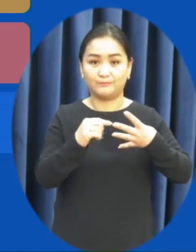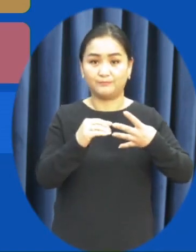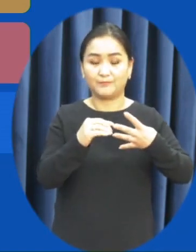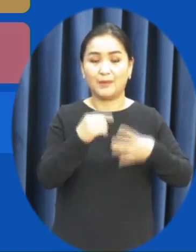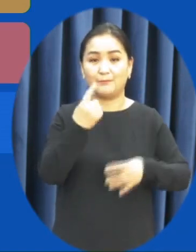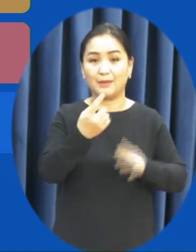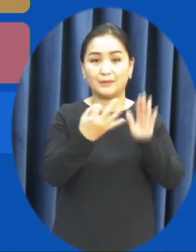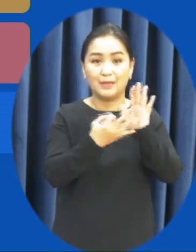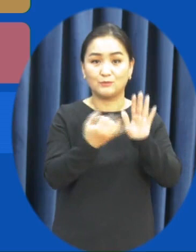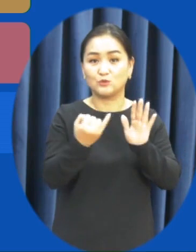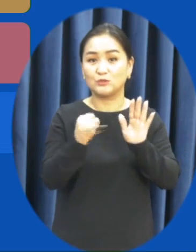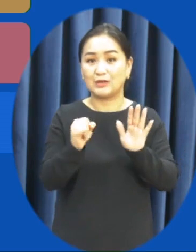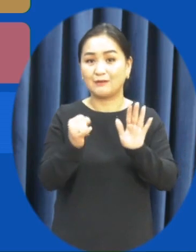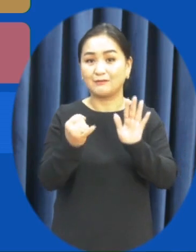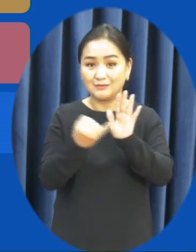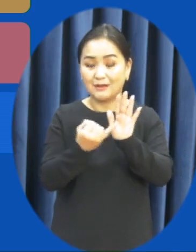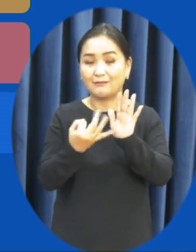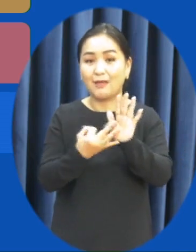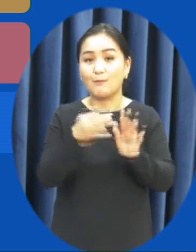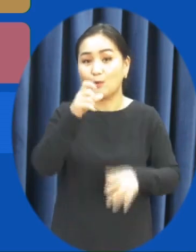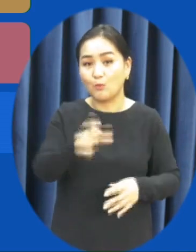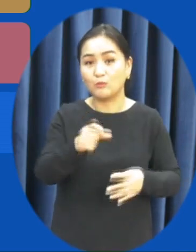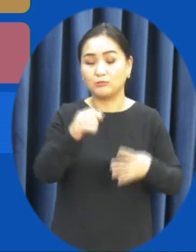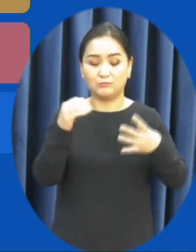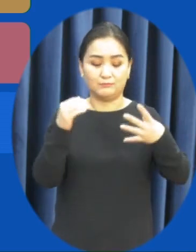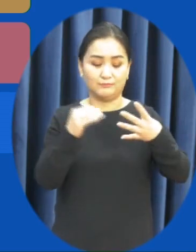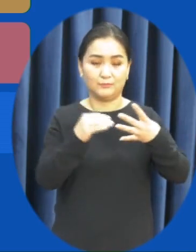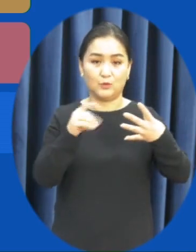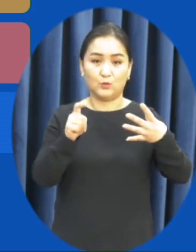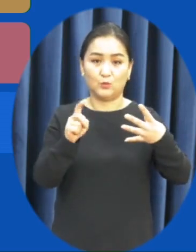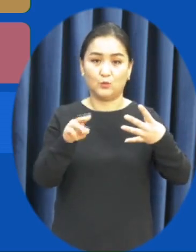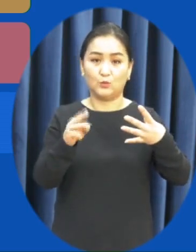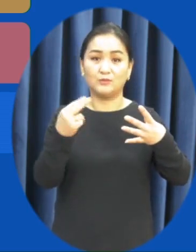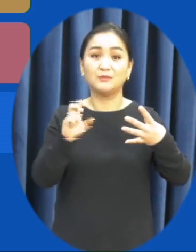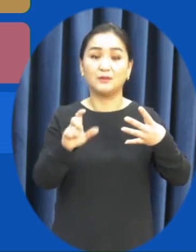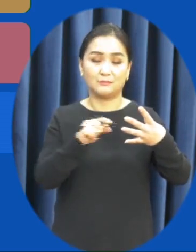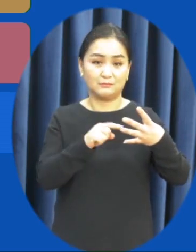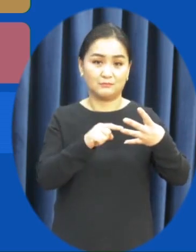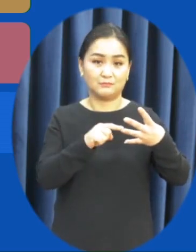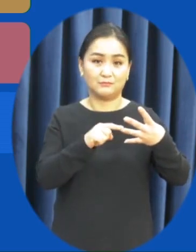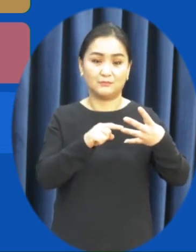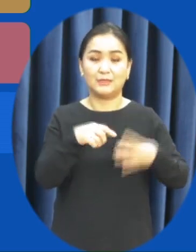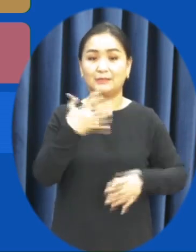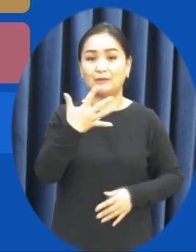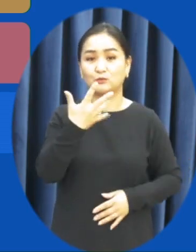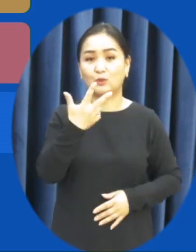གསེལ